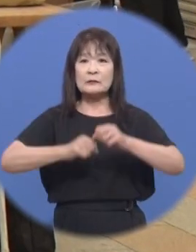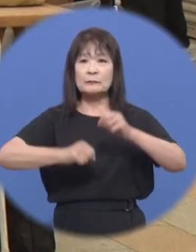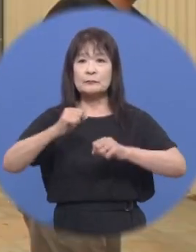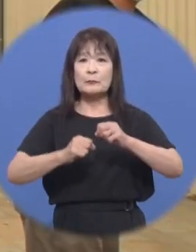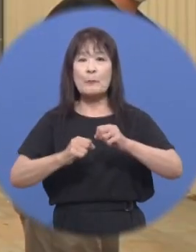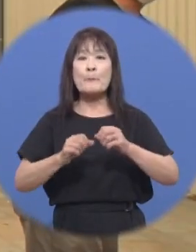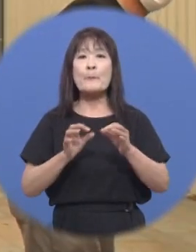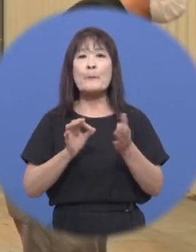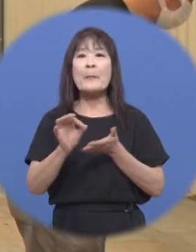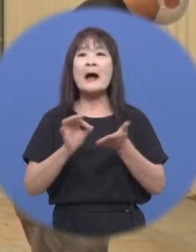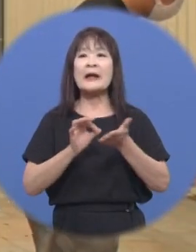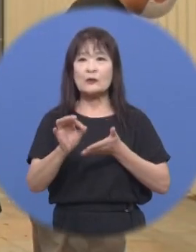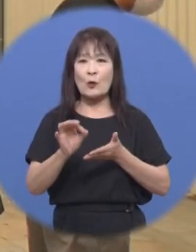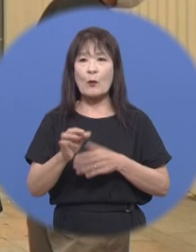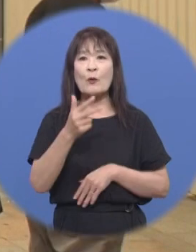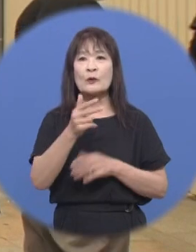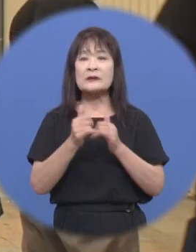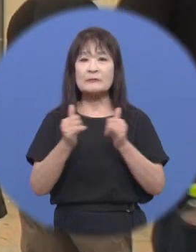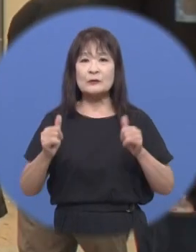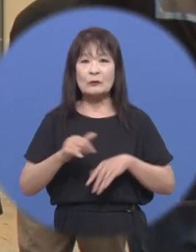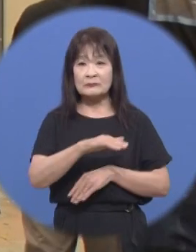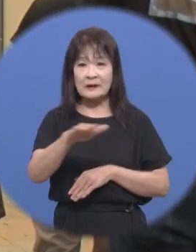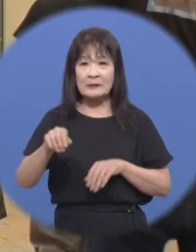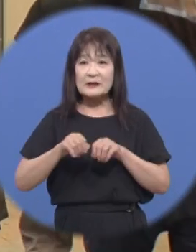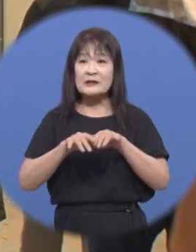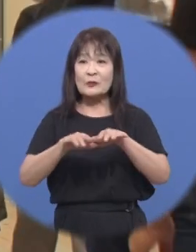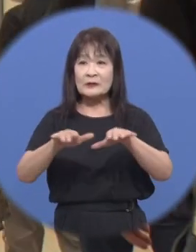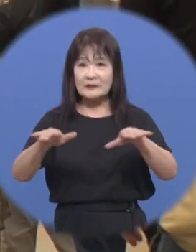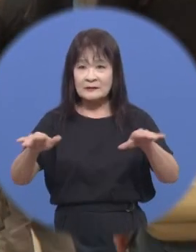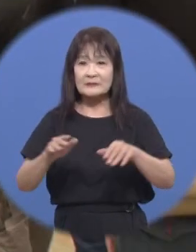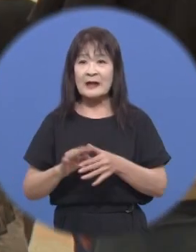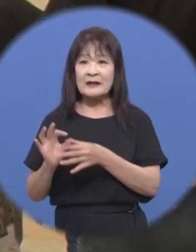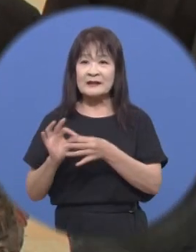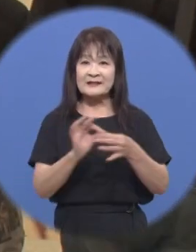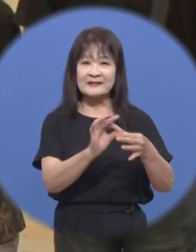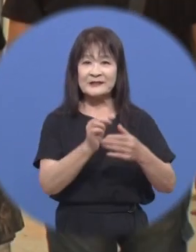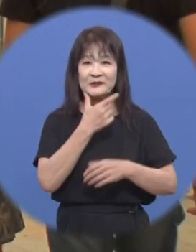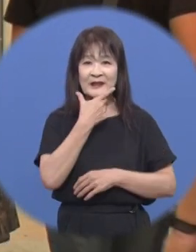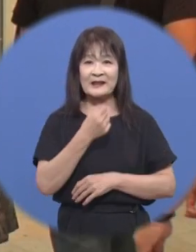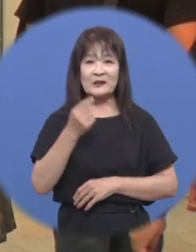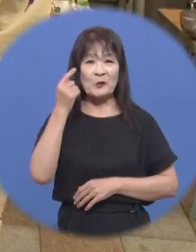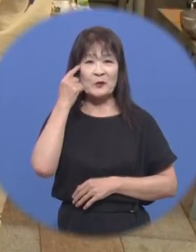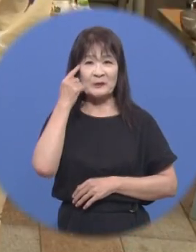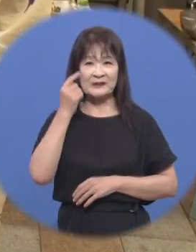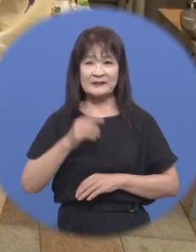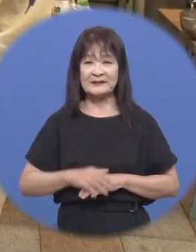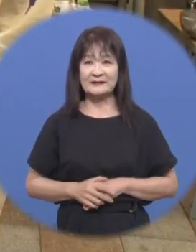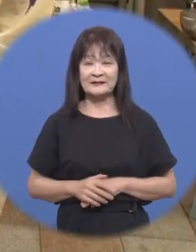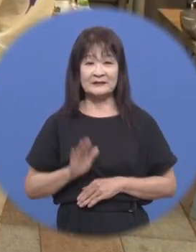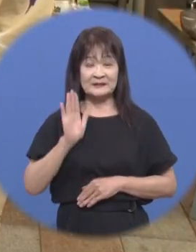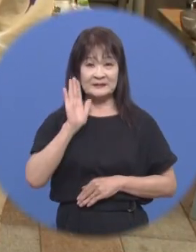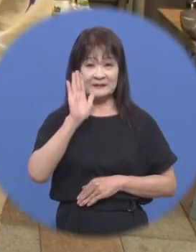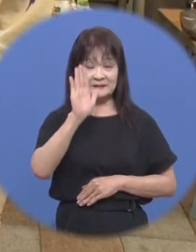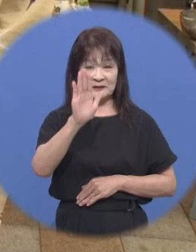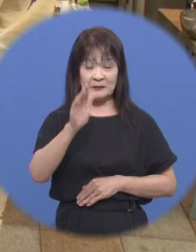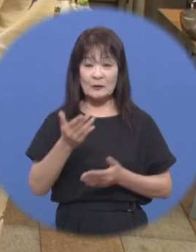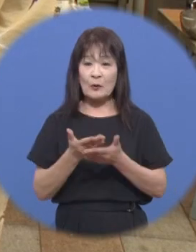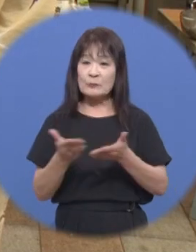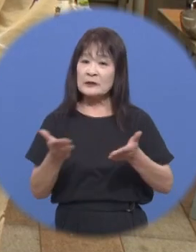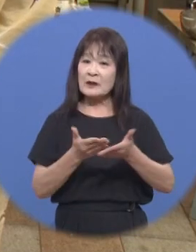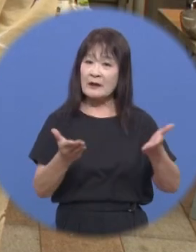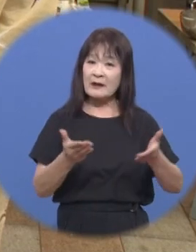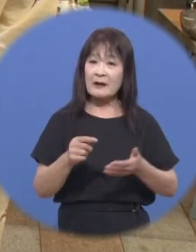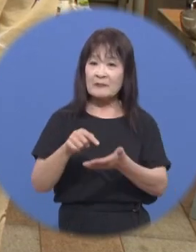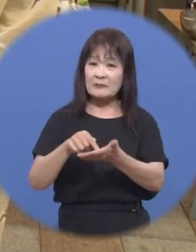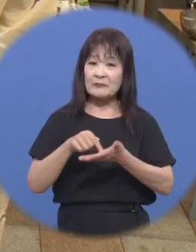しています。市民の方にも浸透していってると思いますので、これを続けていきたいと思っています。 次回も出店者さんもいろん